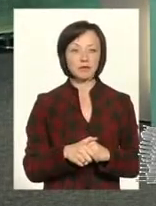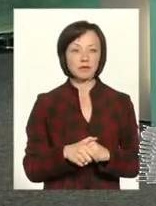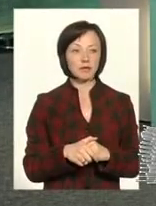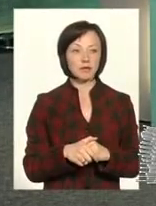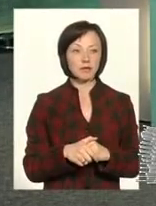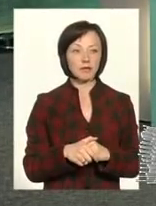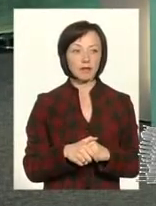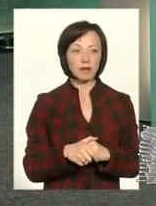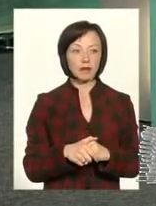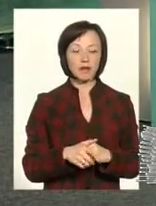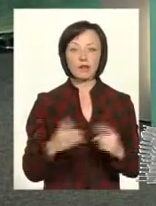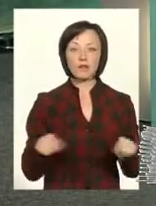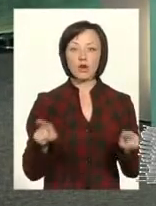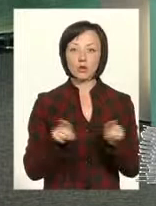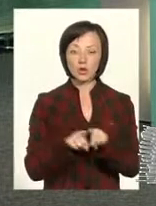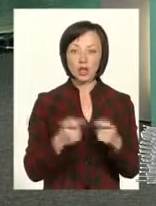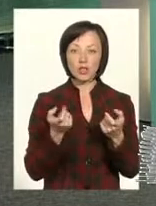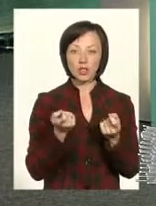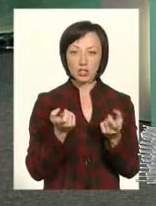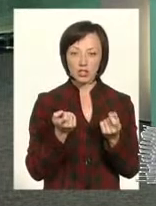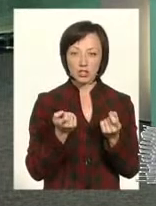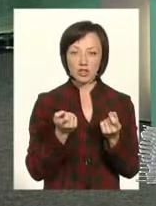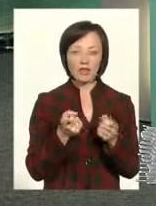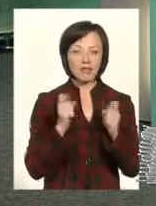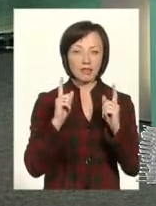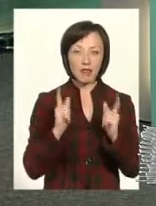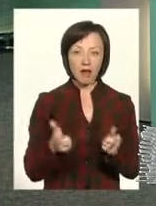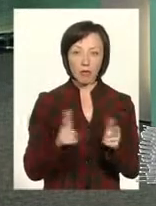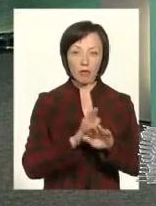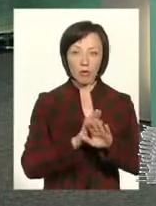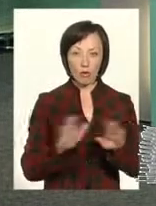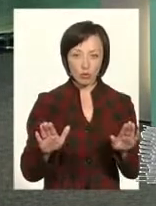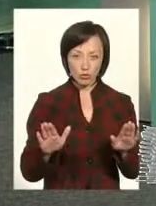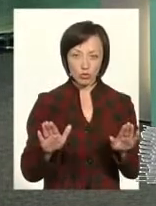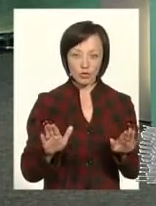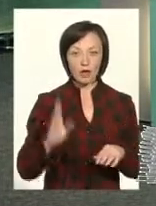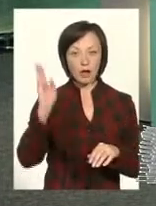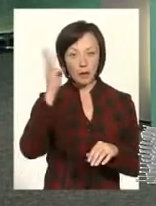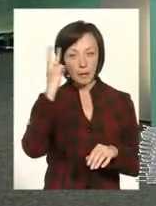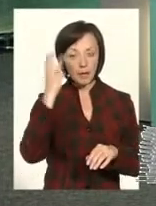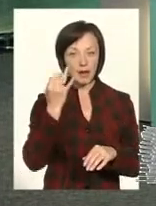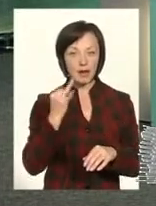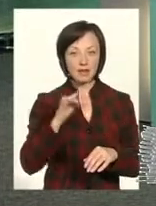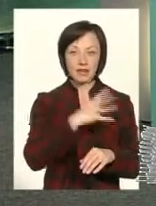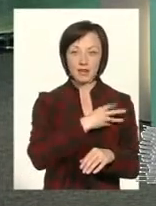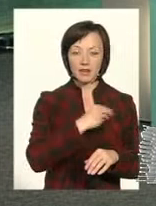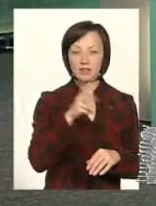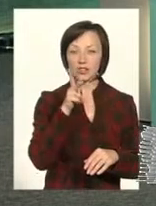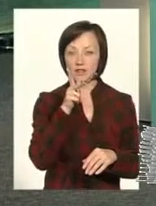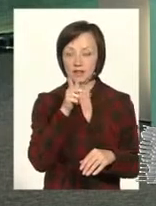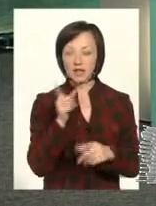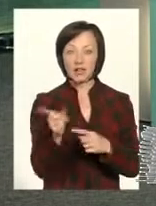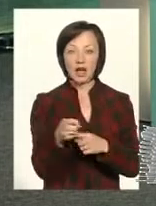Пане Сергію, ну все одно, я от трішки з пані Ларисою не погоджуюсь. Хмельницький, Львів,